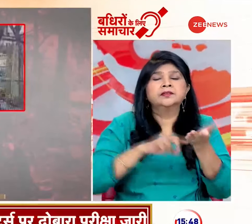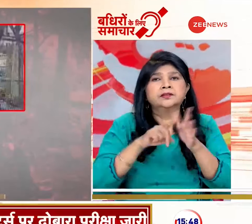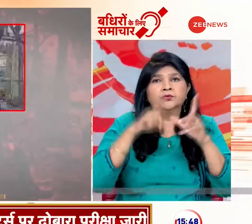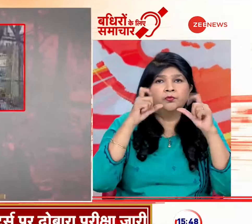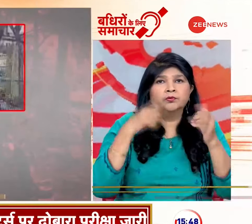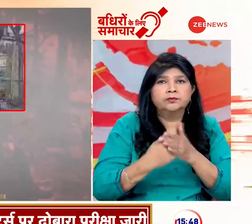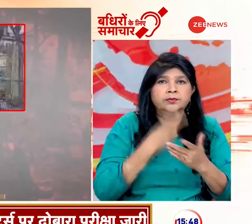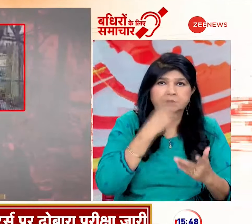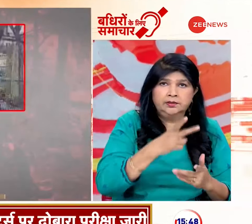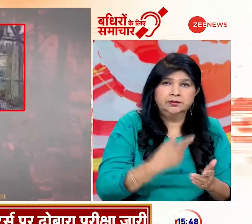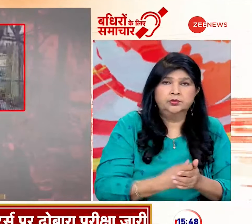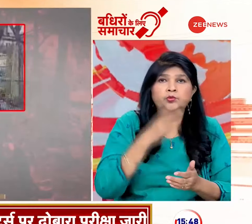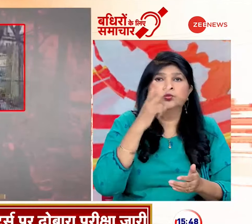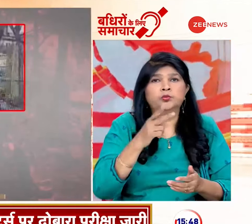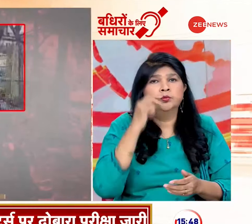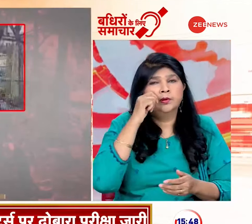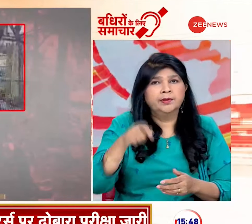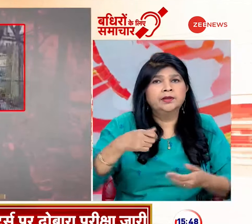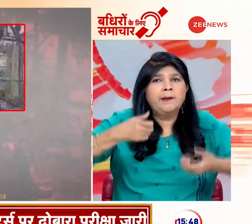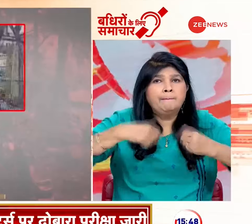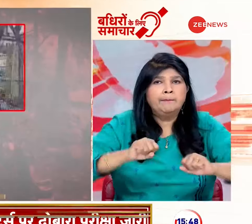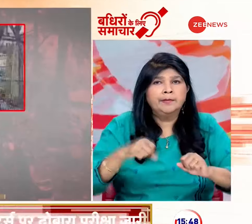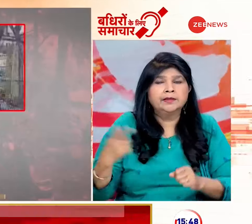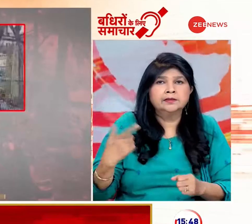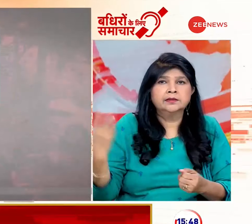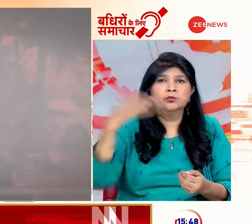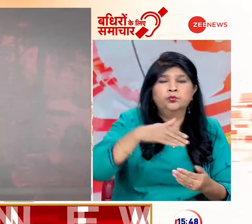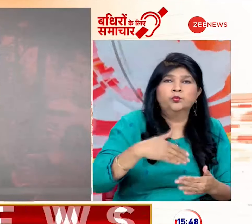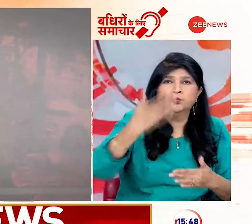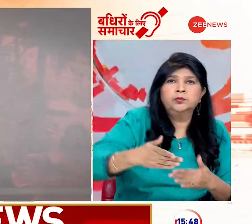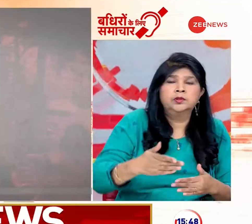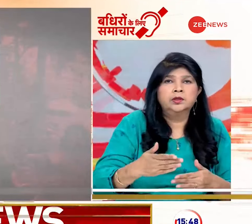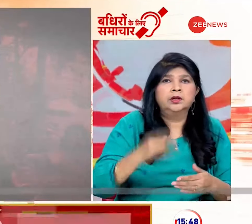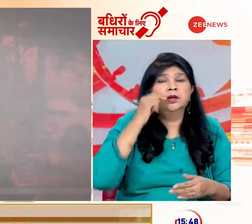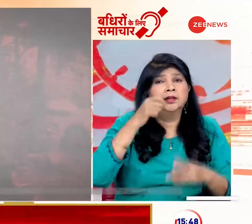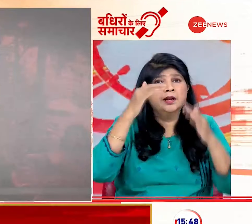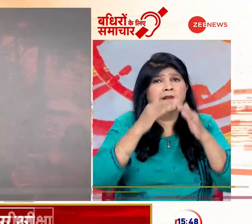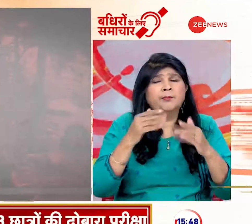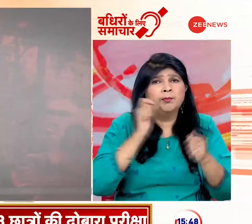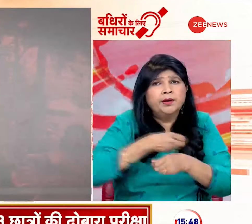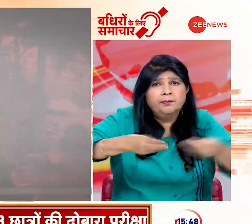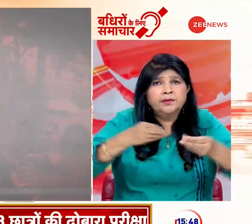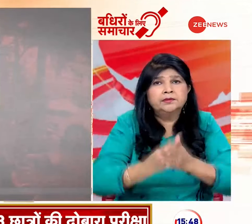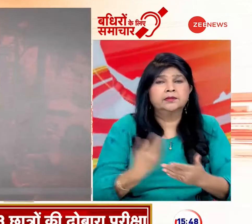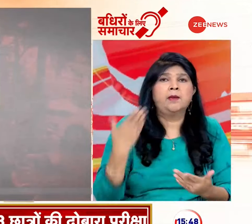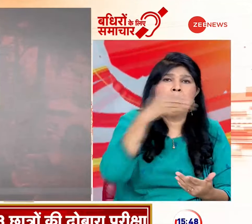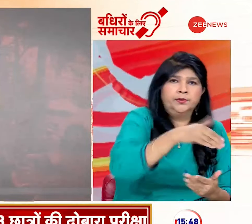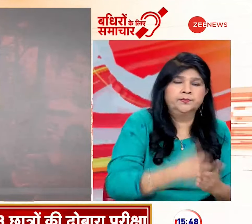सीसीटीवी फुटेज में देखा जा सकता है कि दो बदमाश बाइक से उतरकर प्रॉपर्टी डीलर के पास